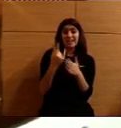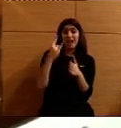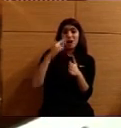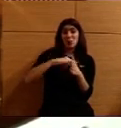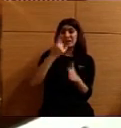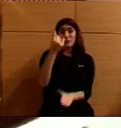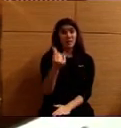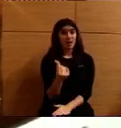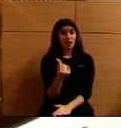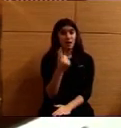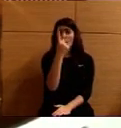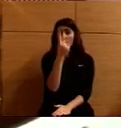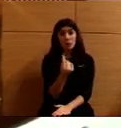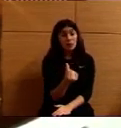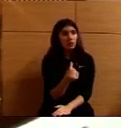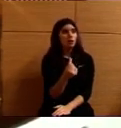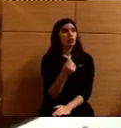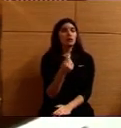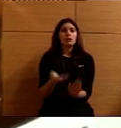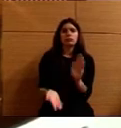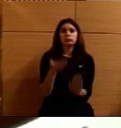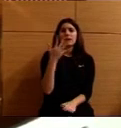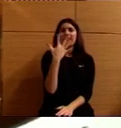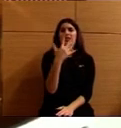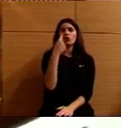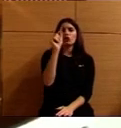un dia, la pujada fon del